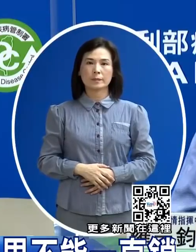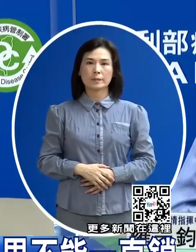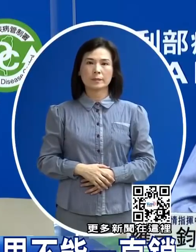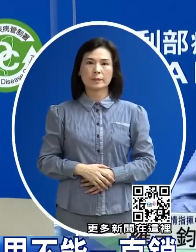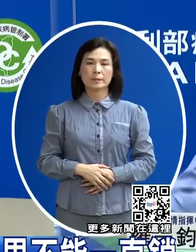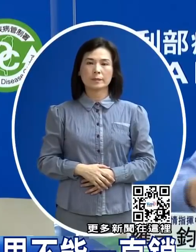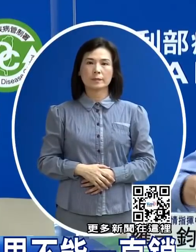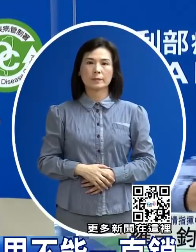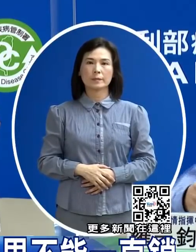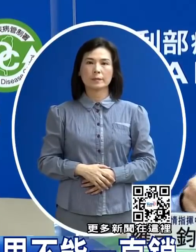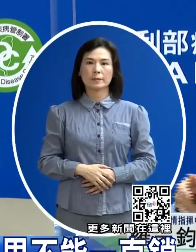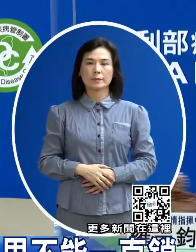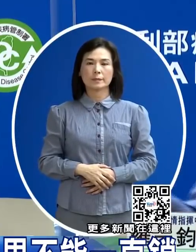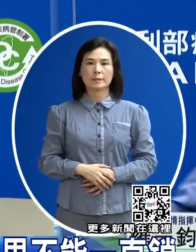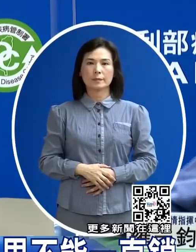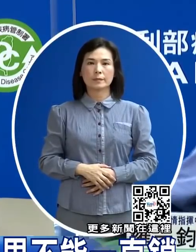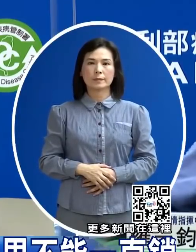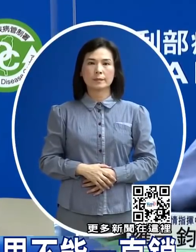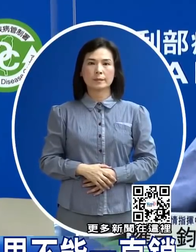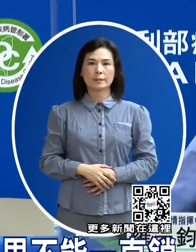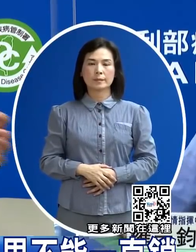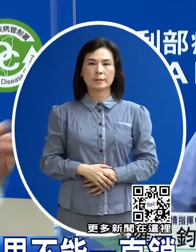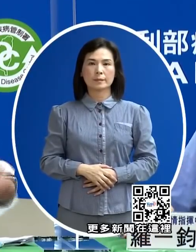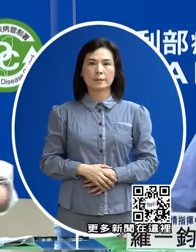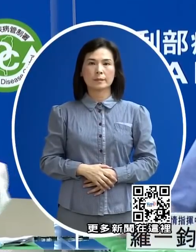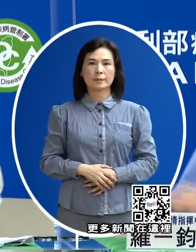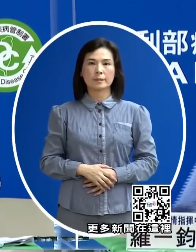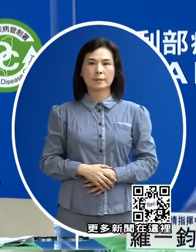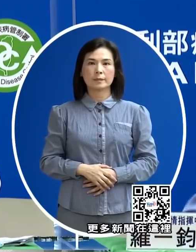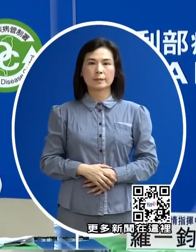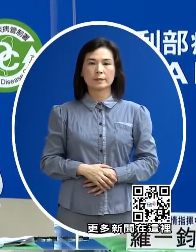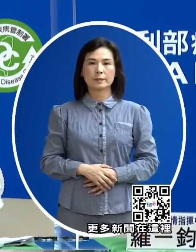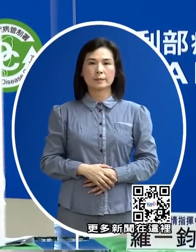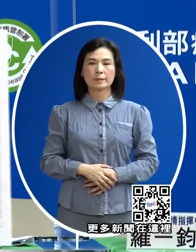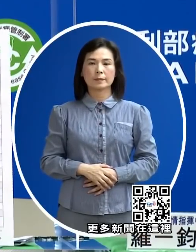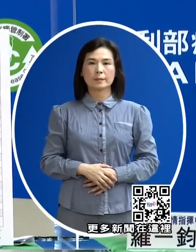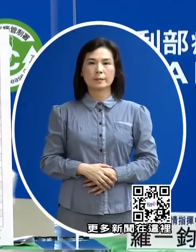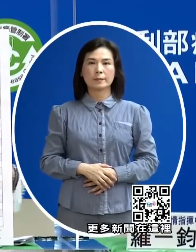了1000回，疫情何时也能翻转 ？TVBS 新闻吴俊贤、郭颖新北市报道。